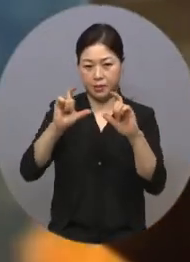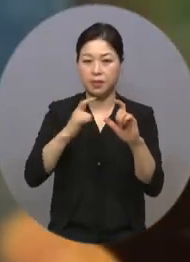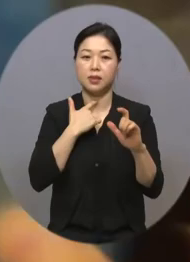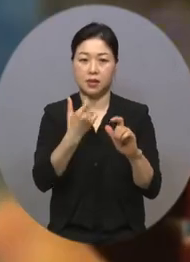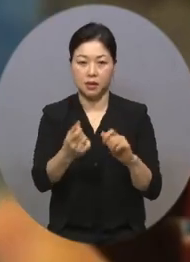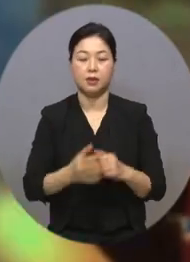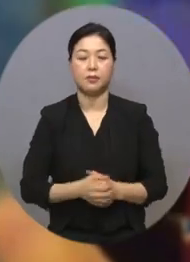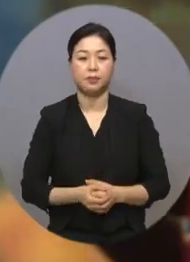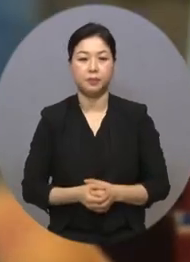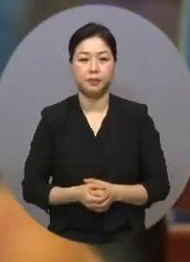아닙니다